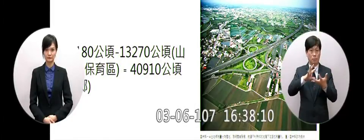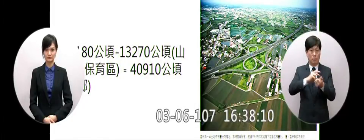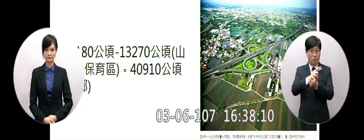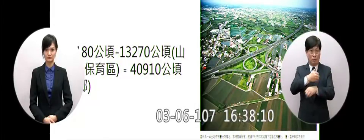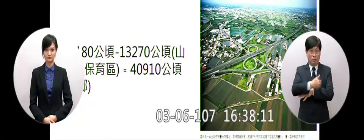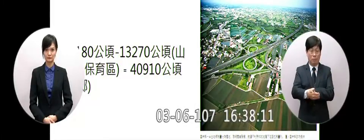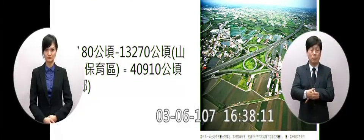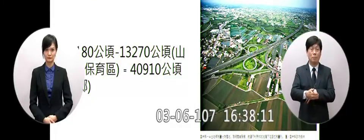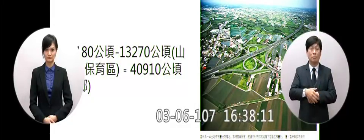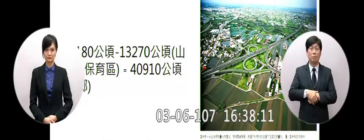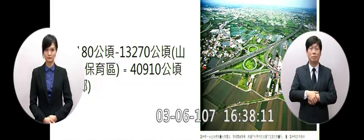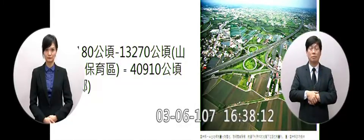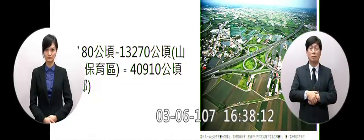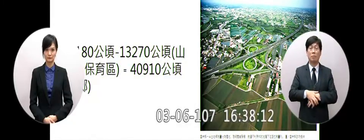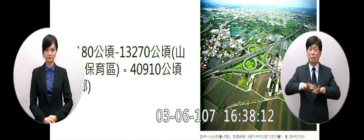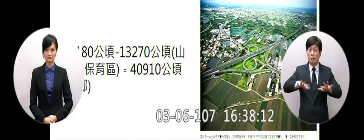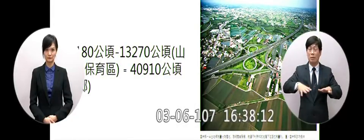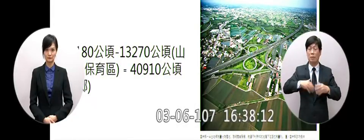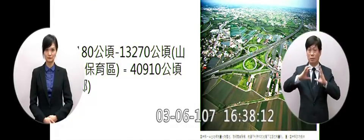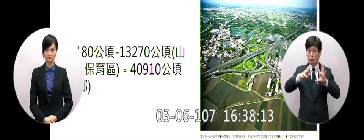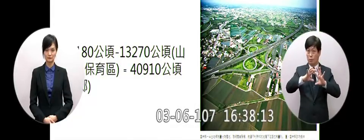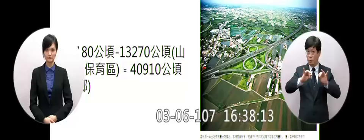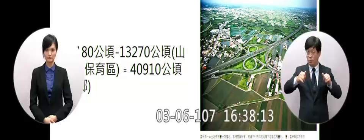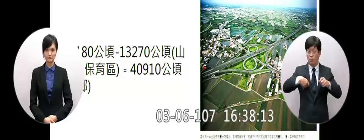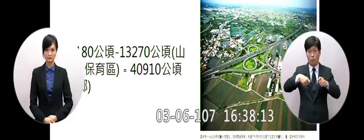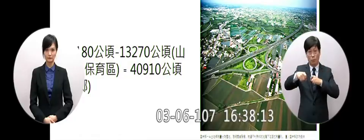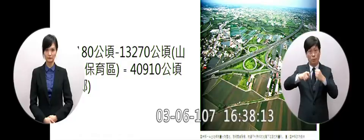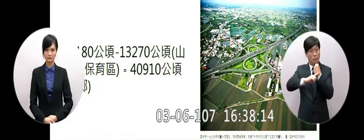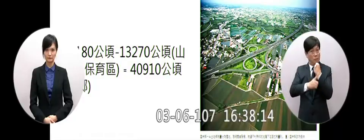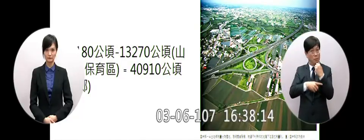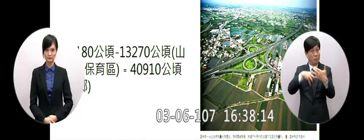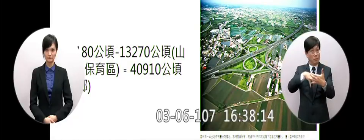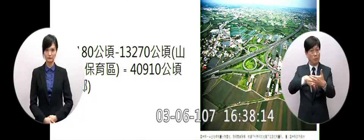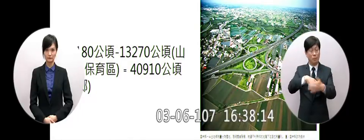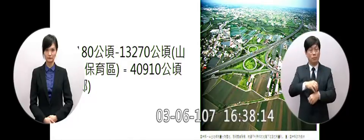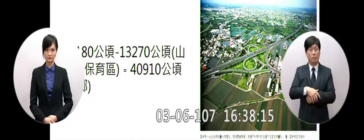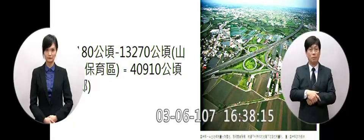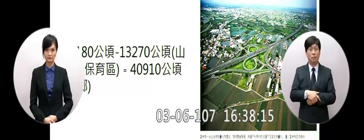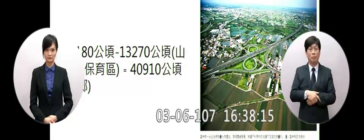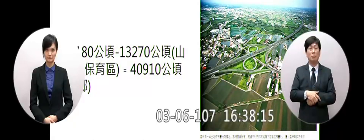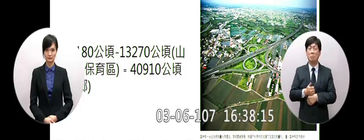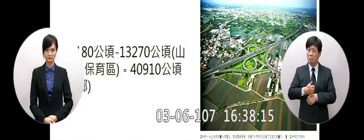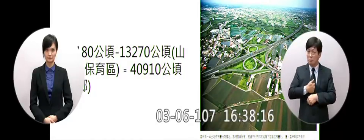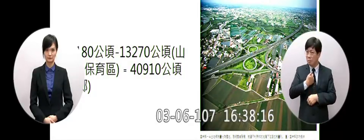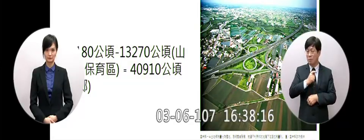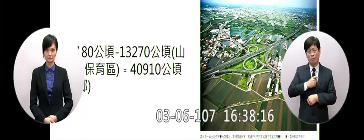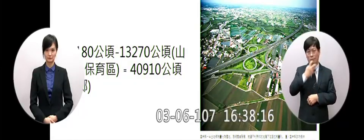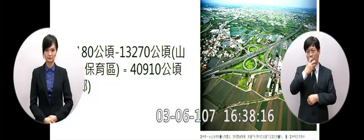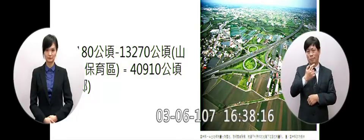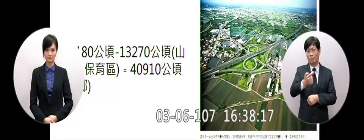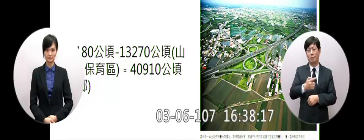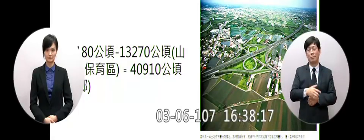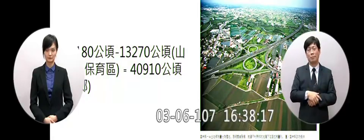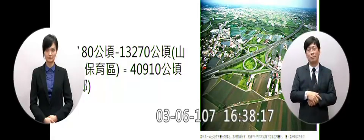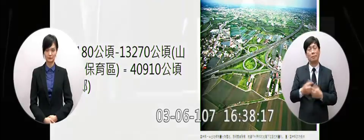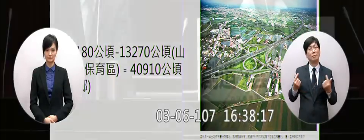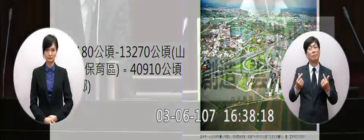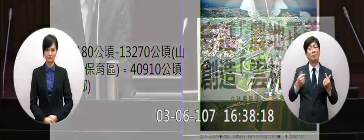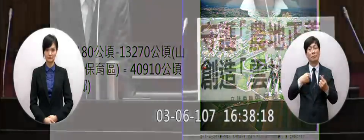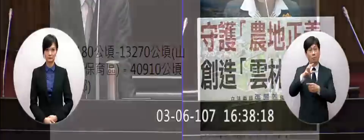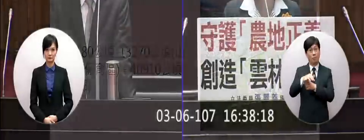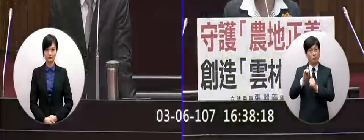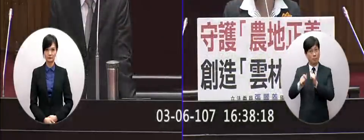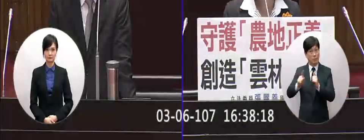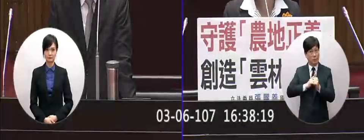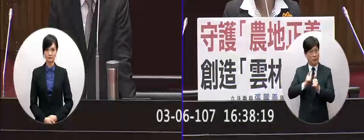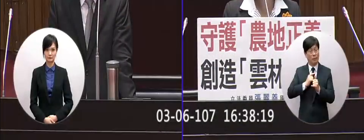县在这一次的国土计划法当中是严重的损失，包括农